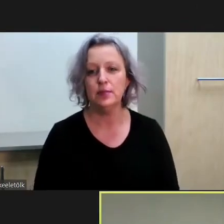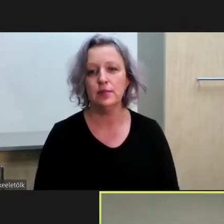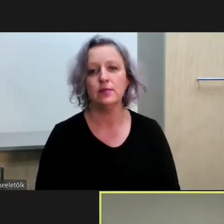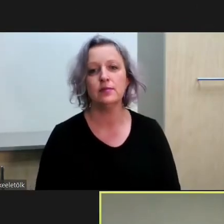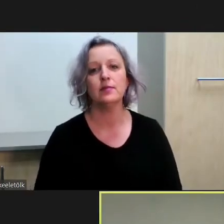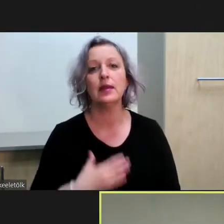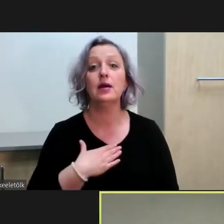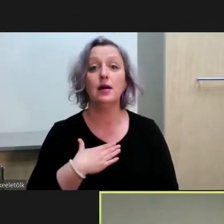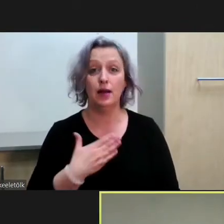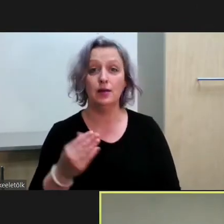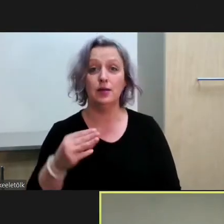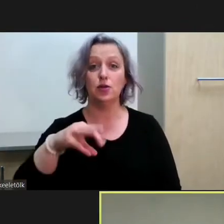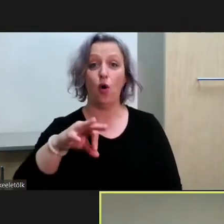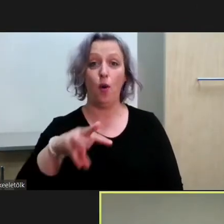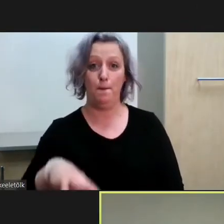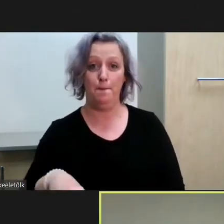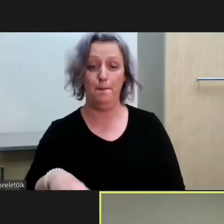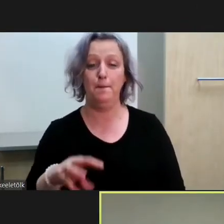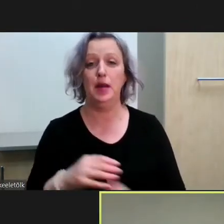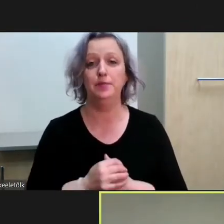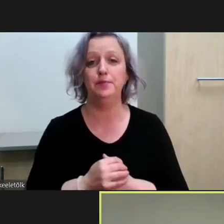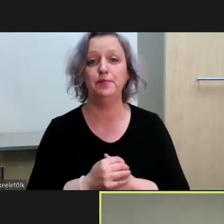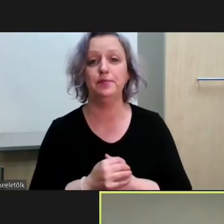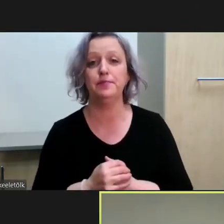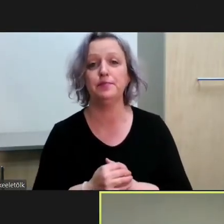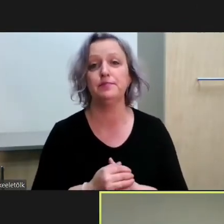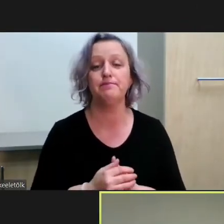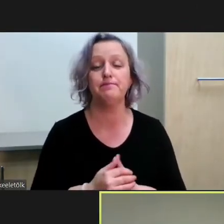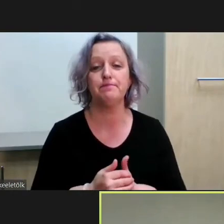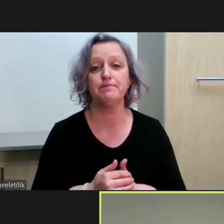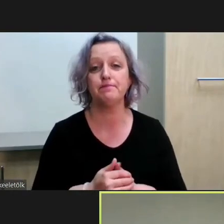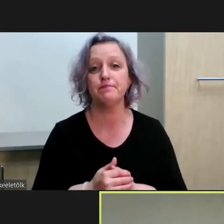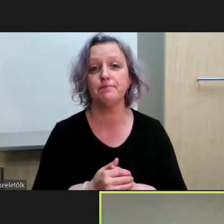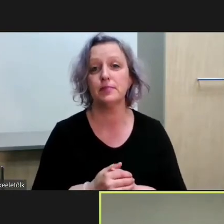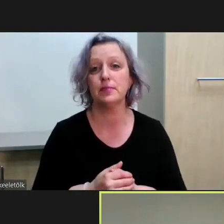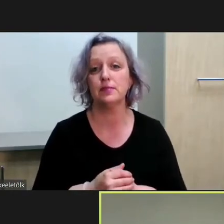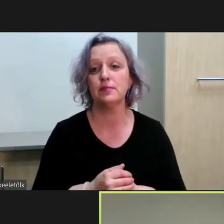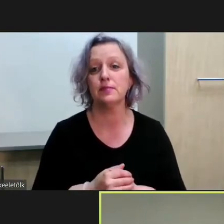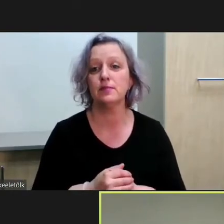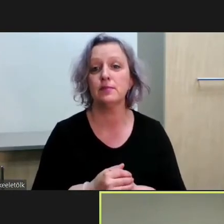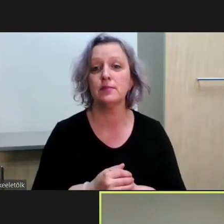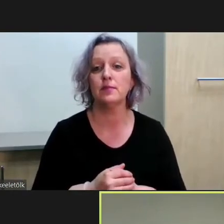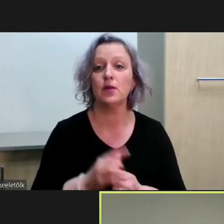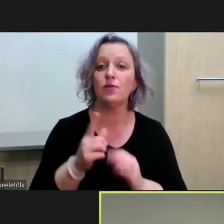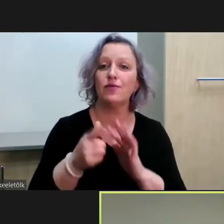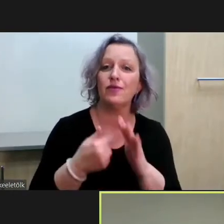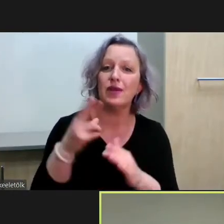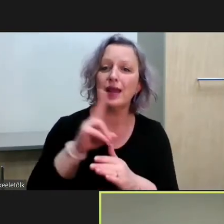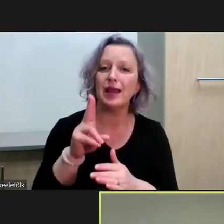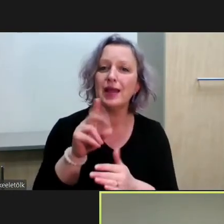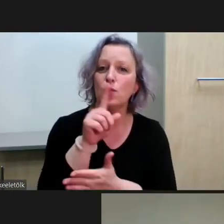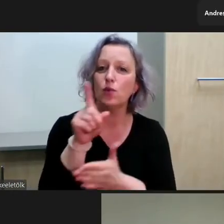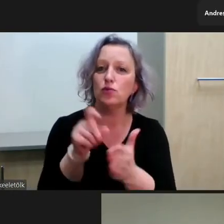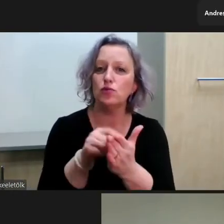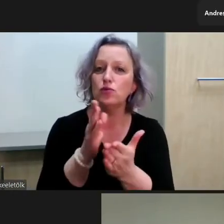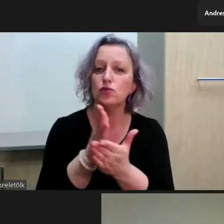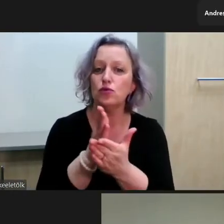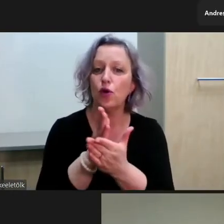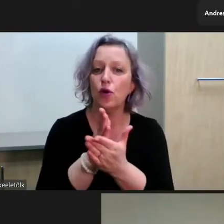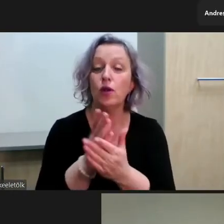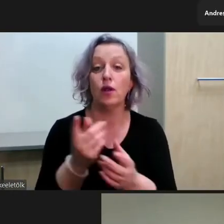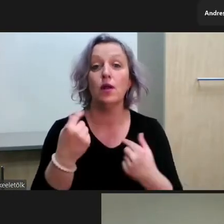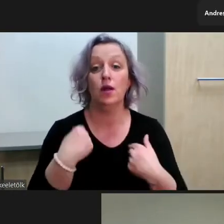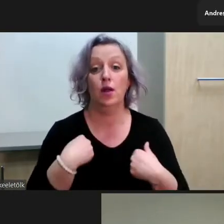Aitäh Tomile selle küsimuse eest ja Annelile vastamast. Kas on veel kellelgi küsimus? Mul on veel